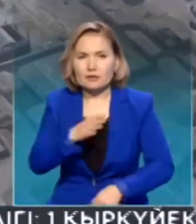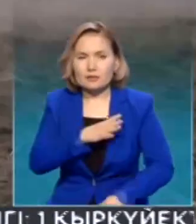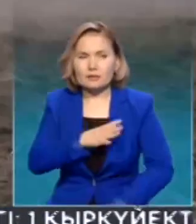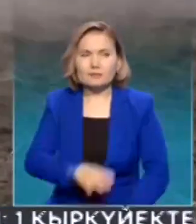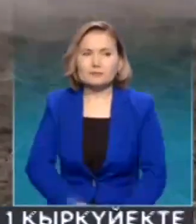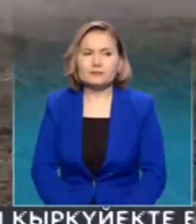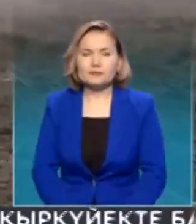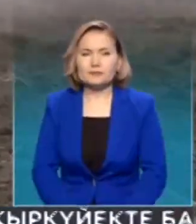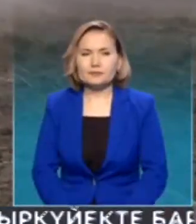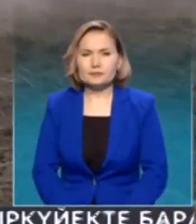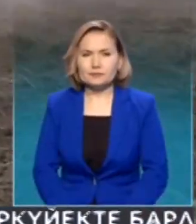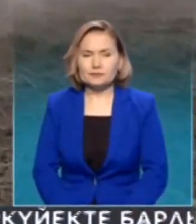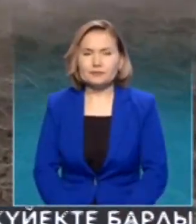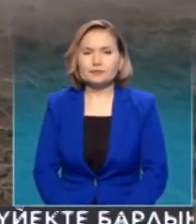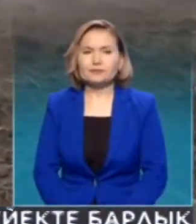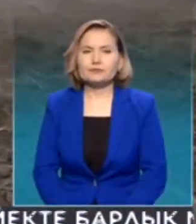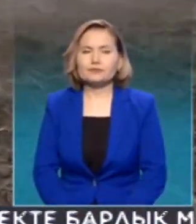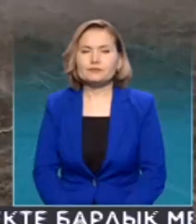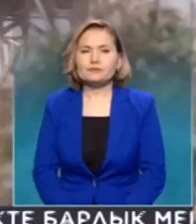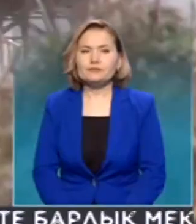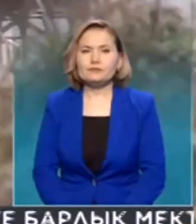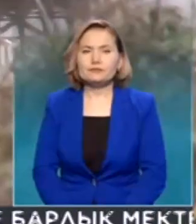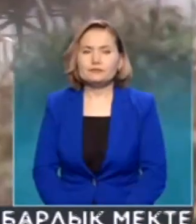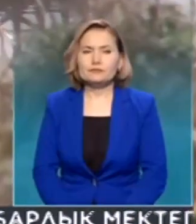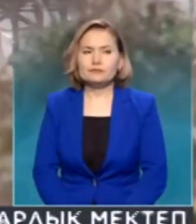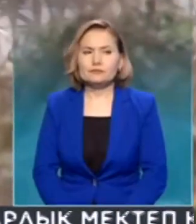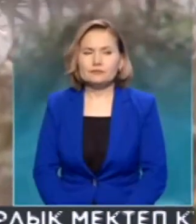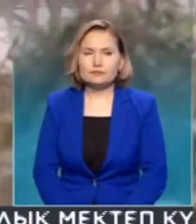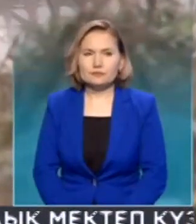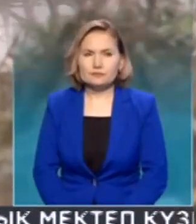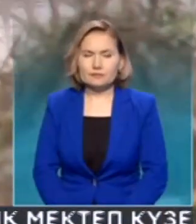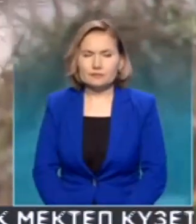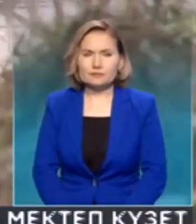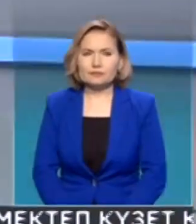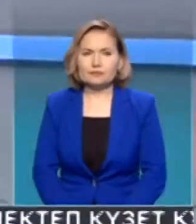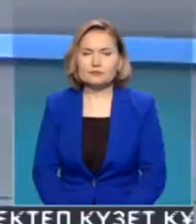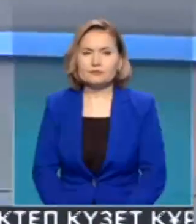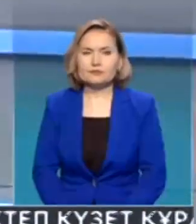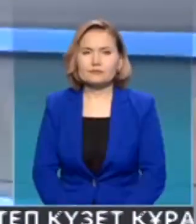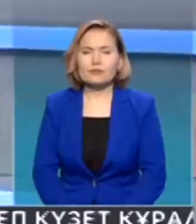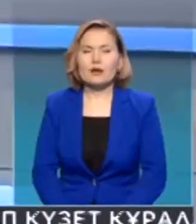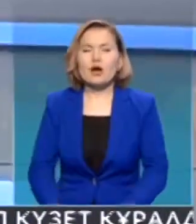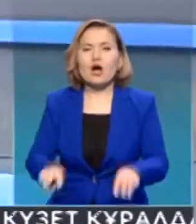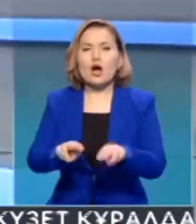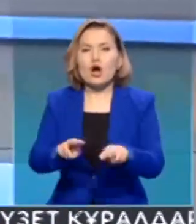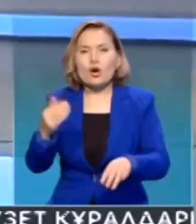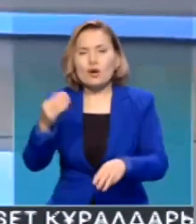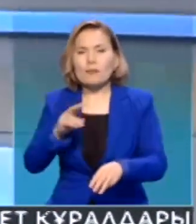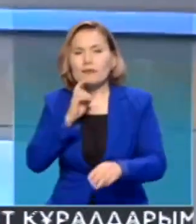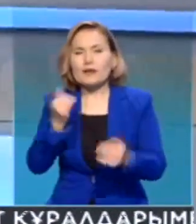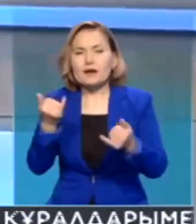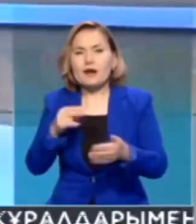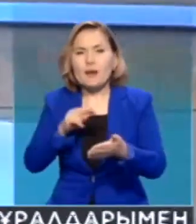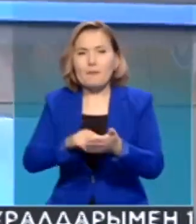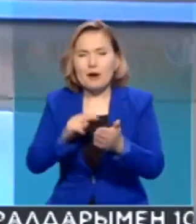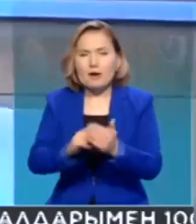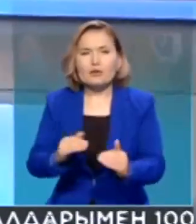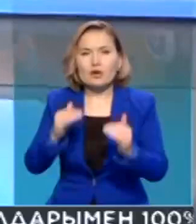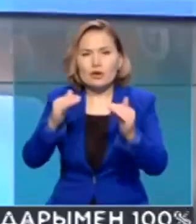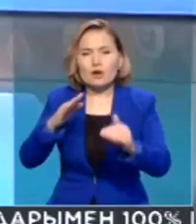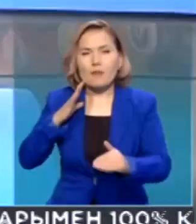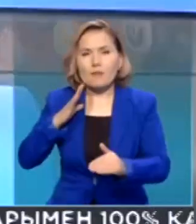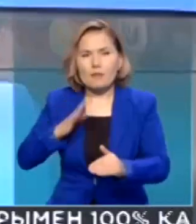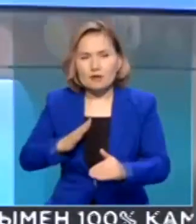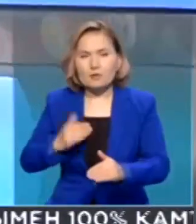Олжас Берікбаев, Бауыржан Бірлібаев, Қазақстан ұлттық телеарнасы, Астана. Үкімет жанармай бағасын қымбаттатуға мәжбүр